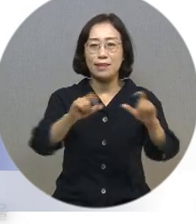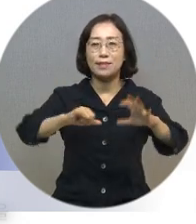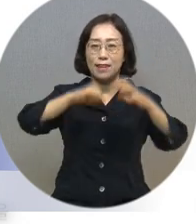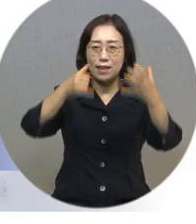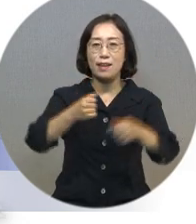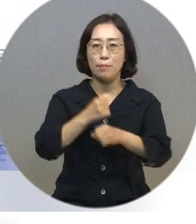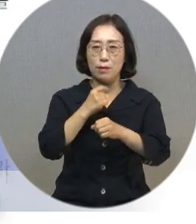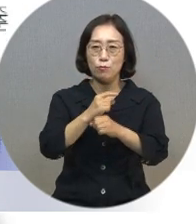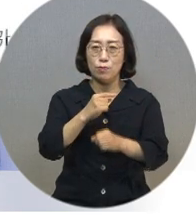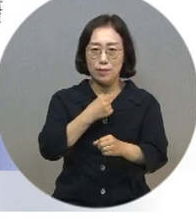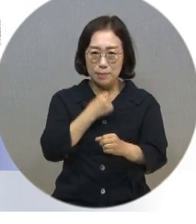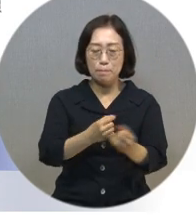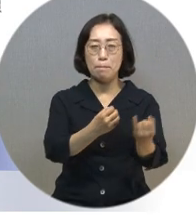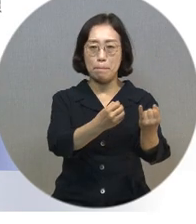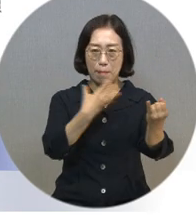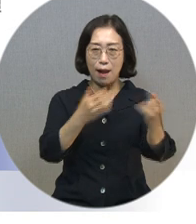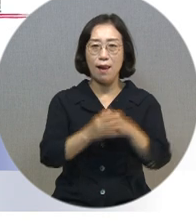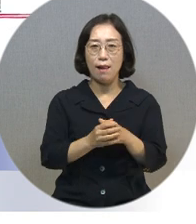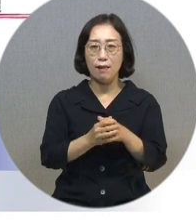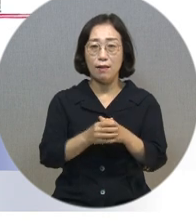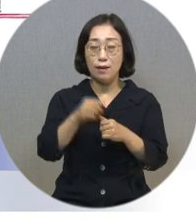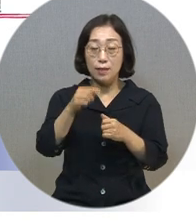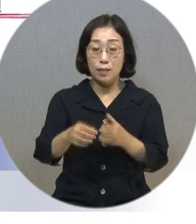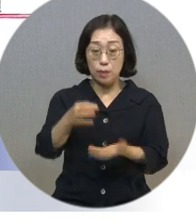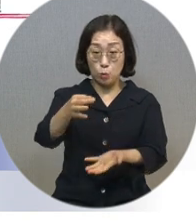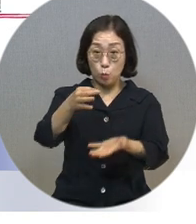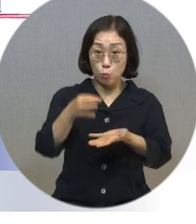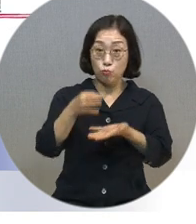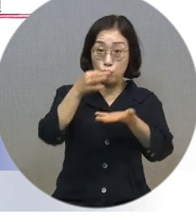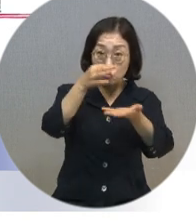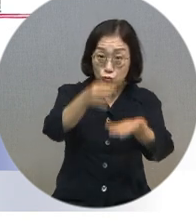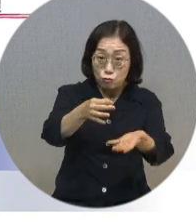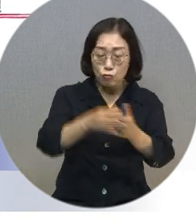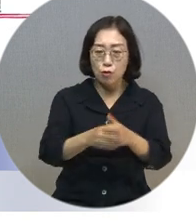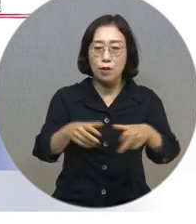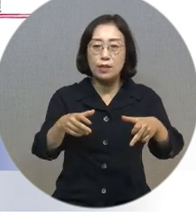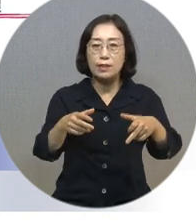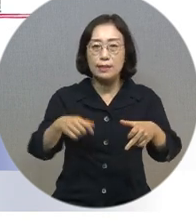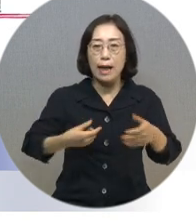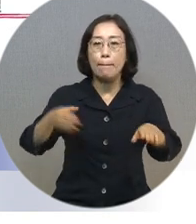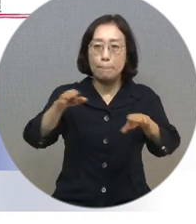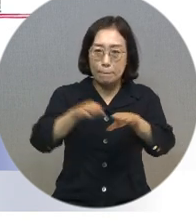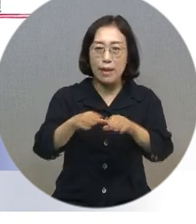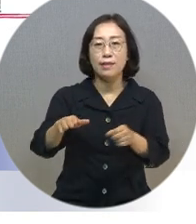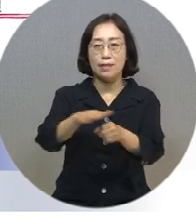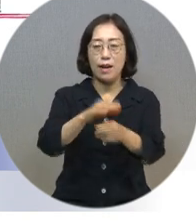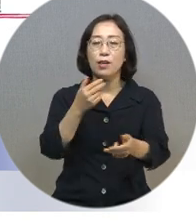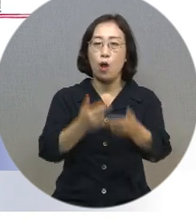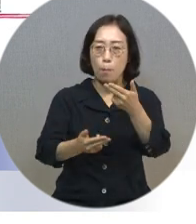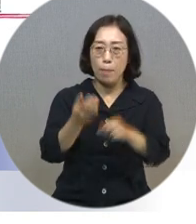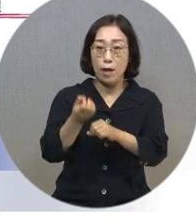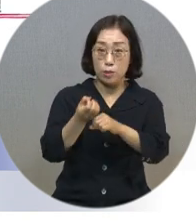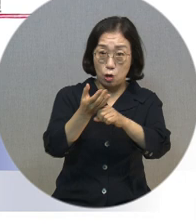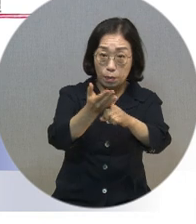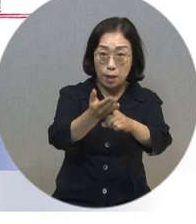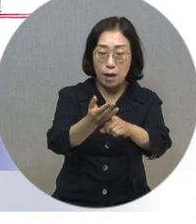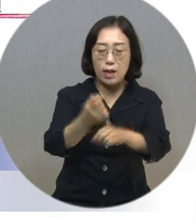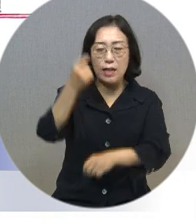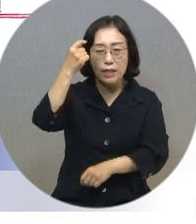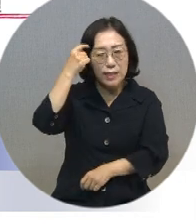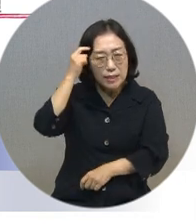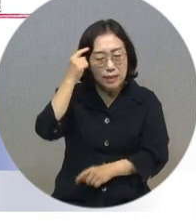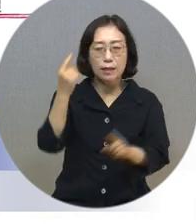싶다고 말했습니다 한편 해당 수입금은 한국 자폐인 사랑 협회 전달대 장애의 인식 개선과